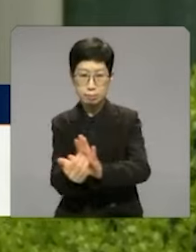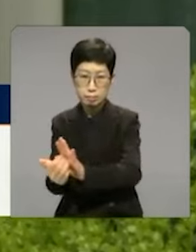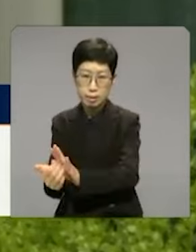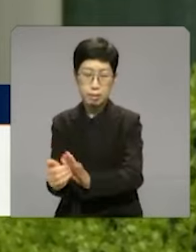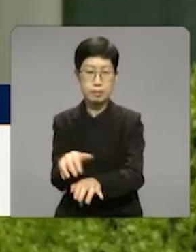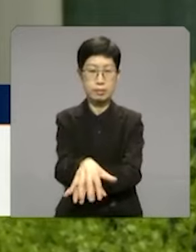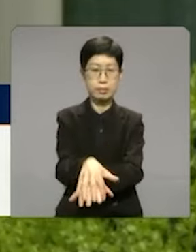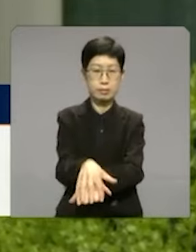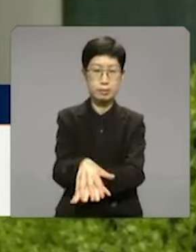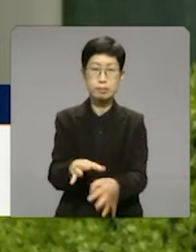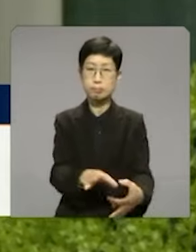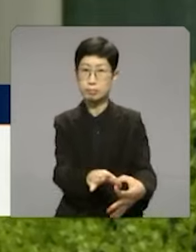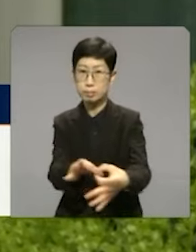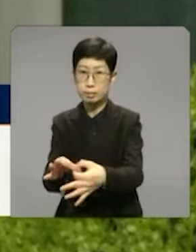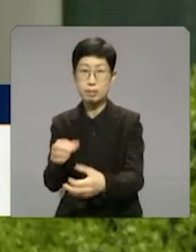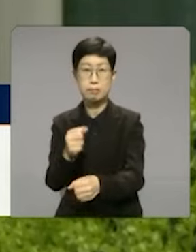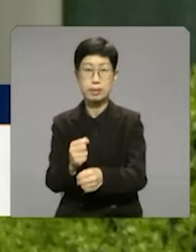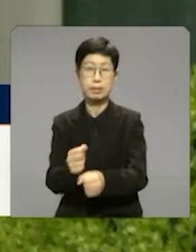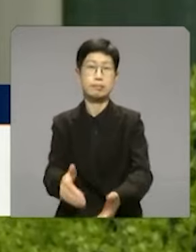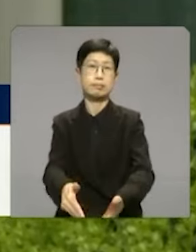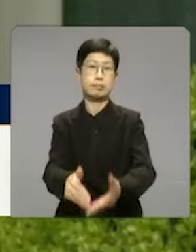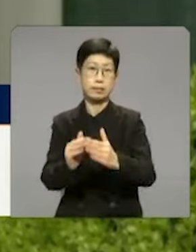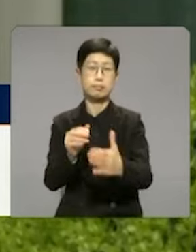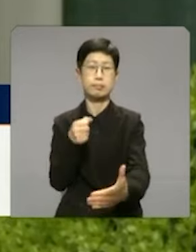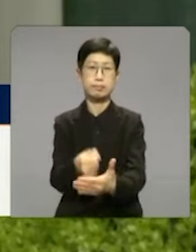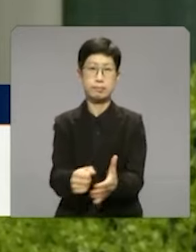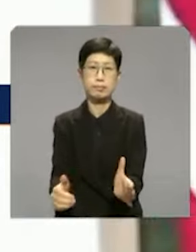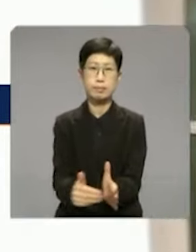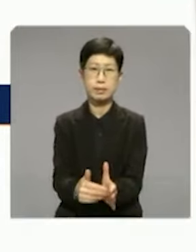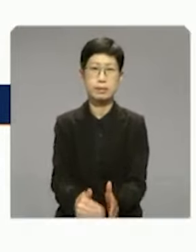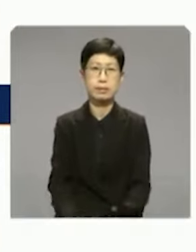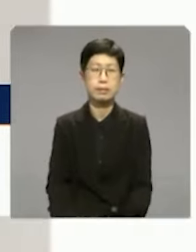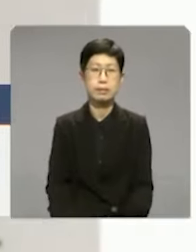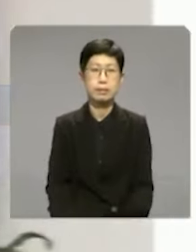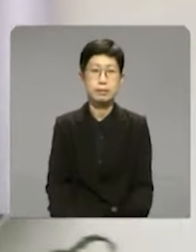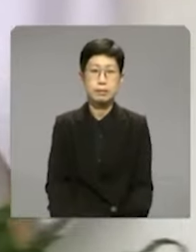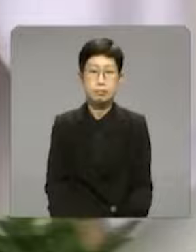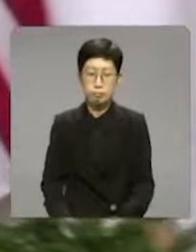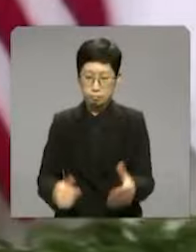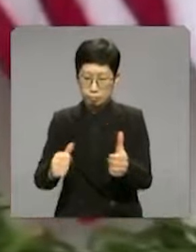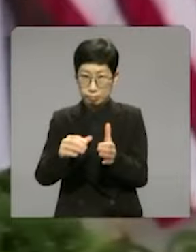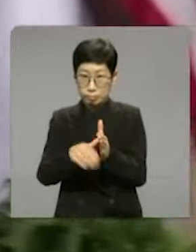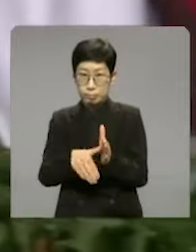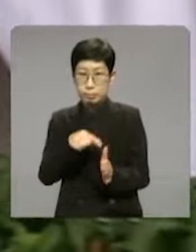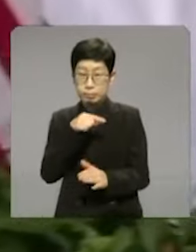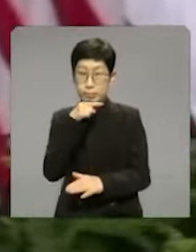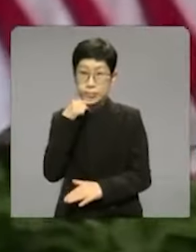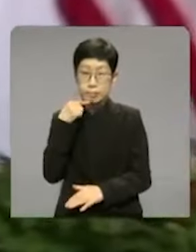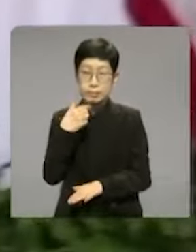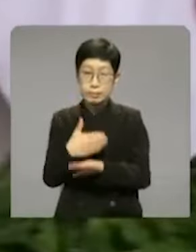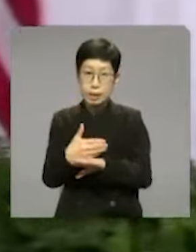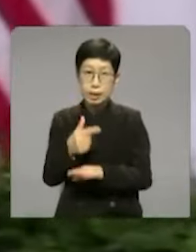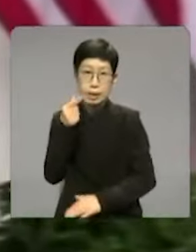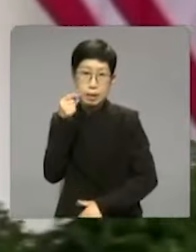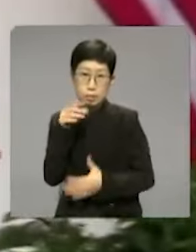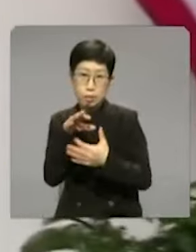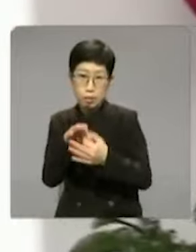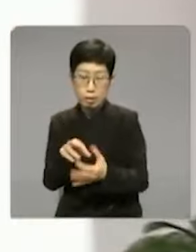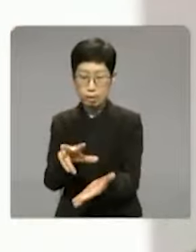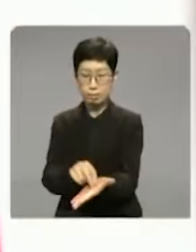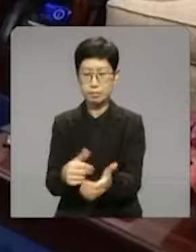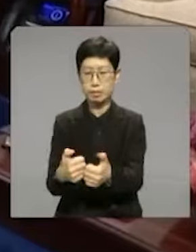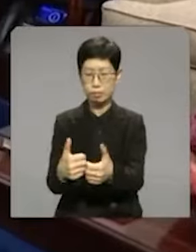a network system of air, missile, and defense architecture. 회담에선 북일 정상회담 관련 논의도